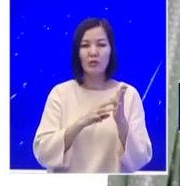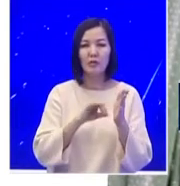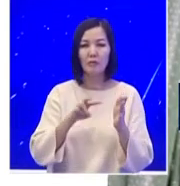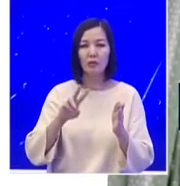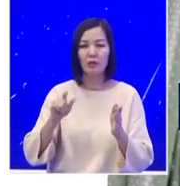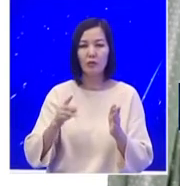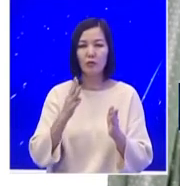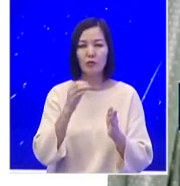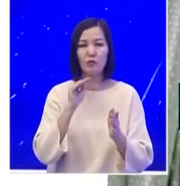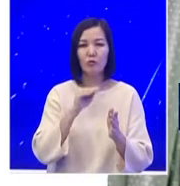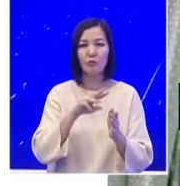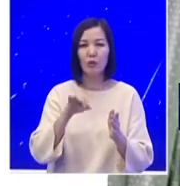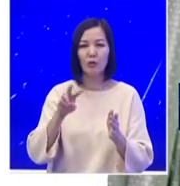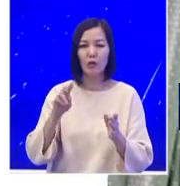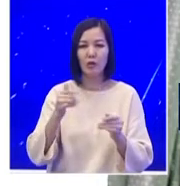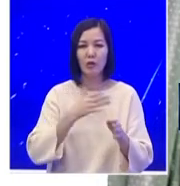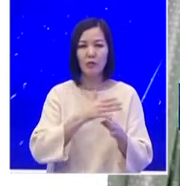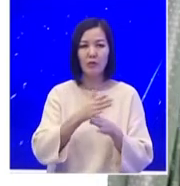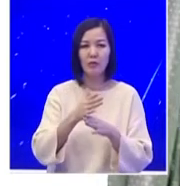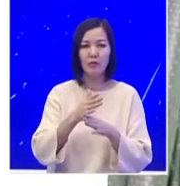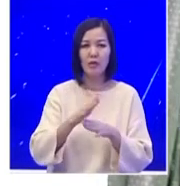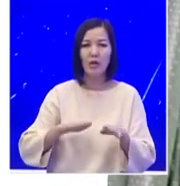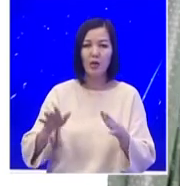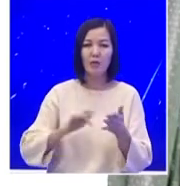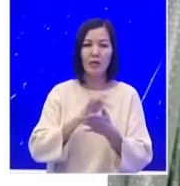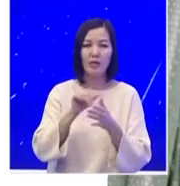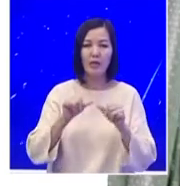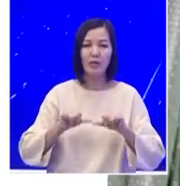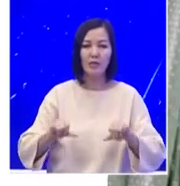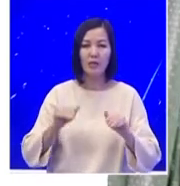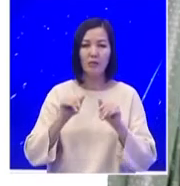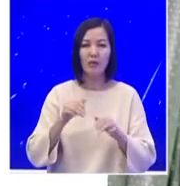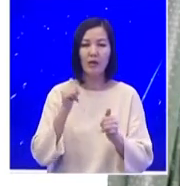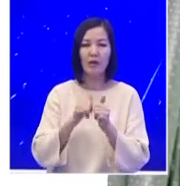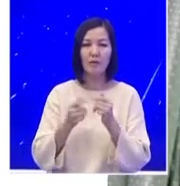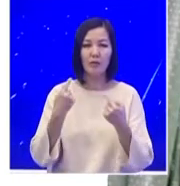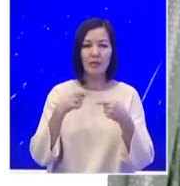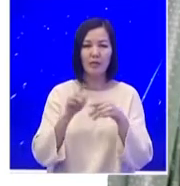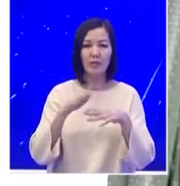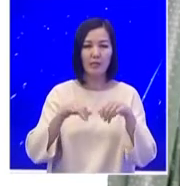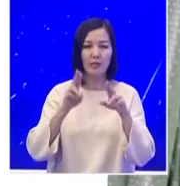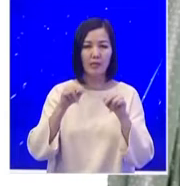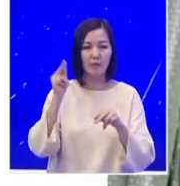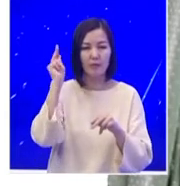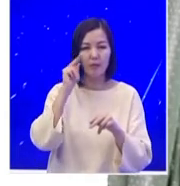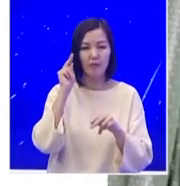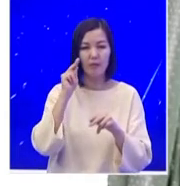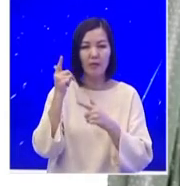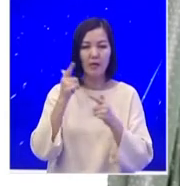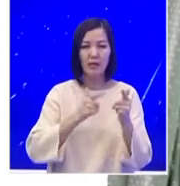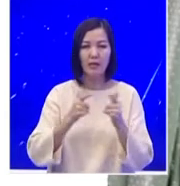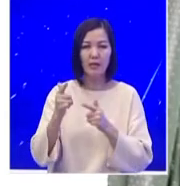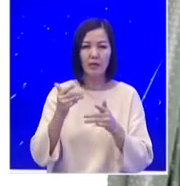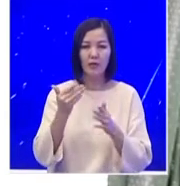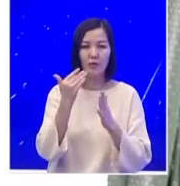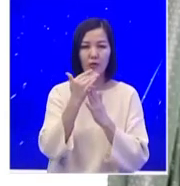308 400 000 теңге қарастырылған. Аудандық қалалық комиссияның шешімен әр белді мекенде техникалық және кәсіптік білім бар кадрлар даярлау үміткерлер